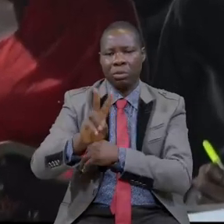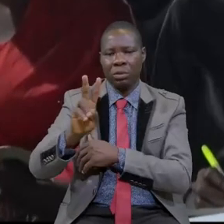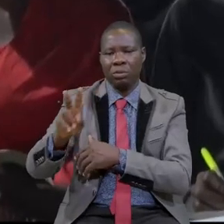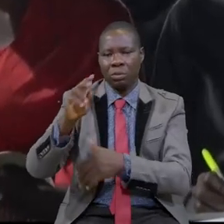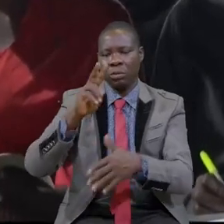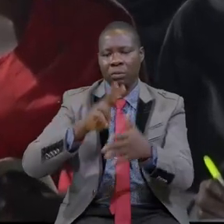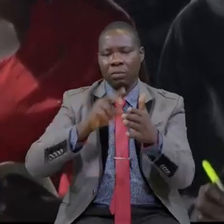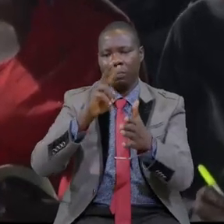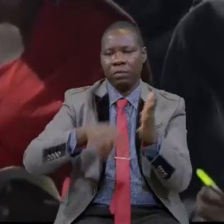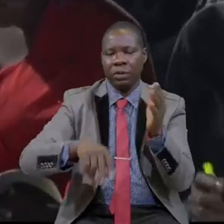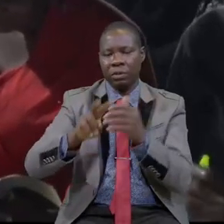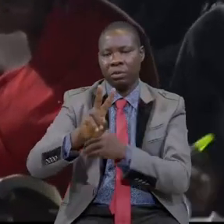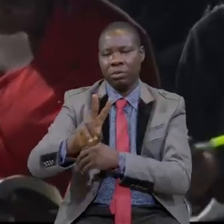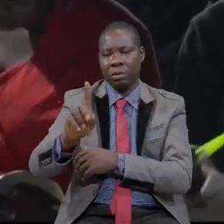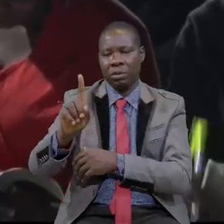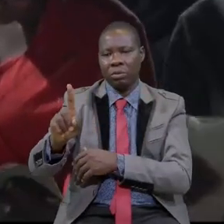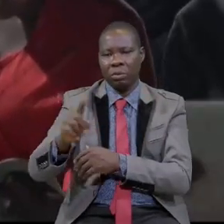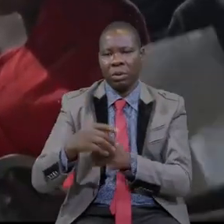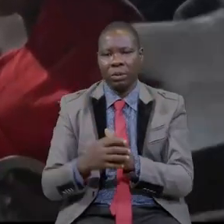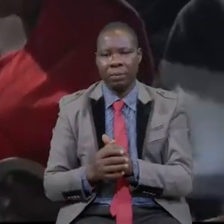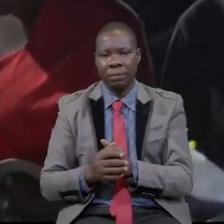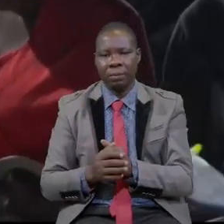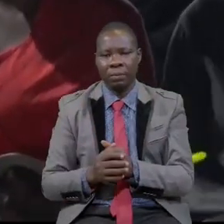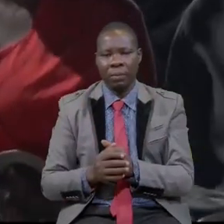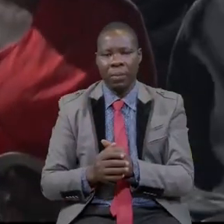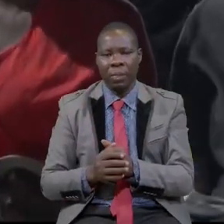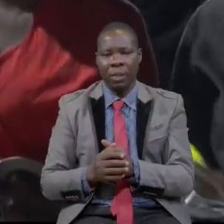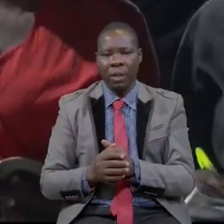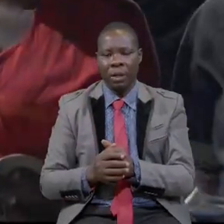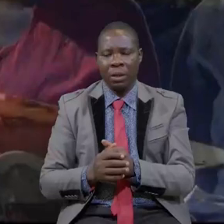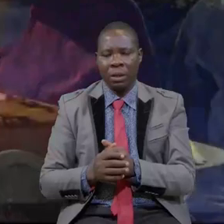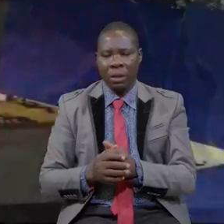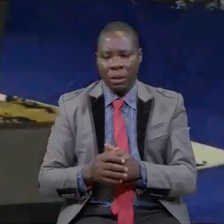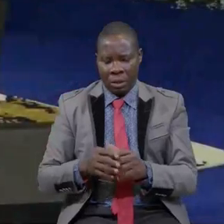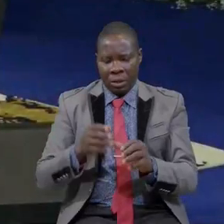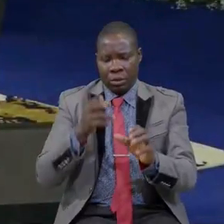chapitre 22, lisons le verset 21.